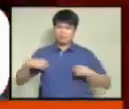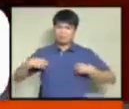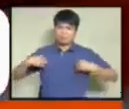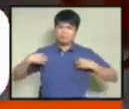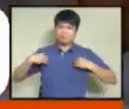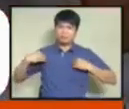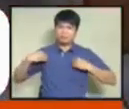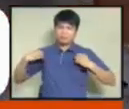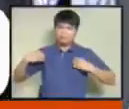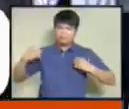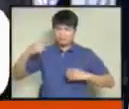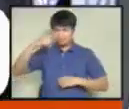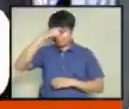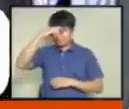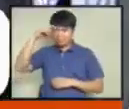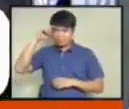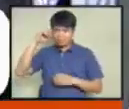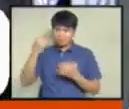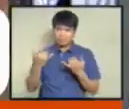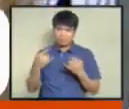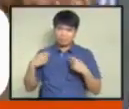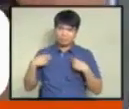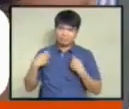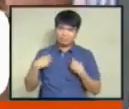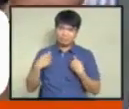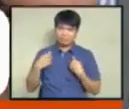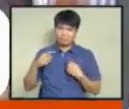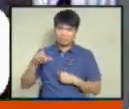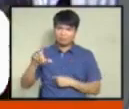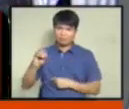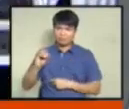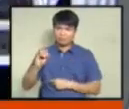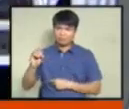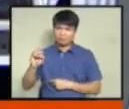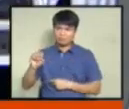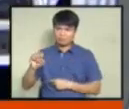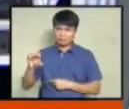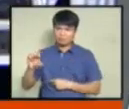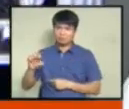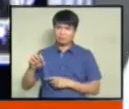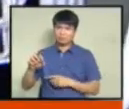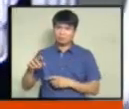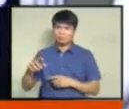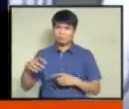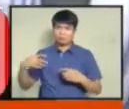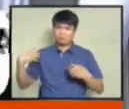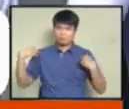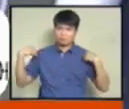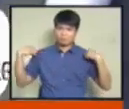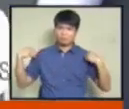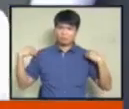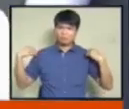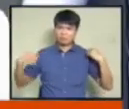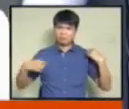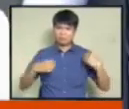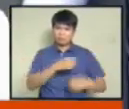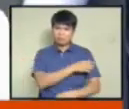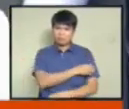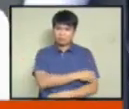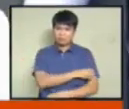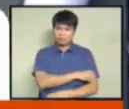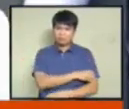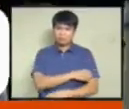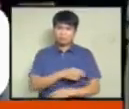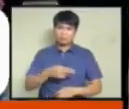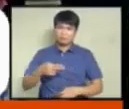summer. Teenagers nowadays wear loose ones, even drop shoulder t-shirts to pair up with yung